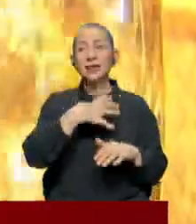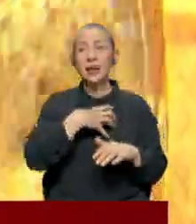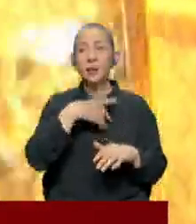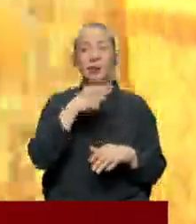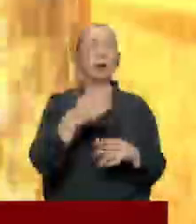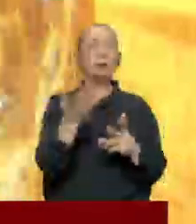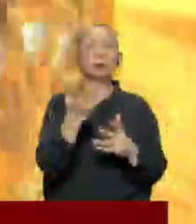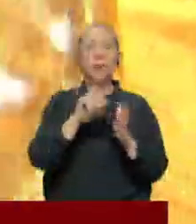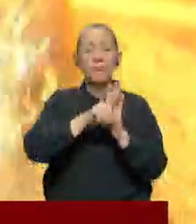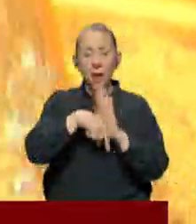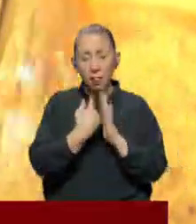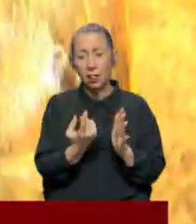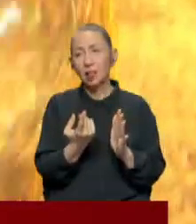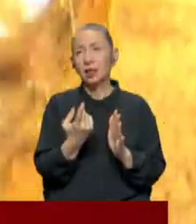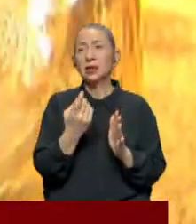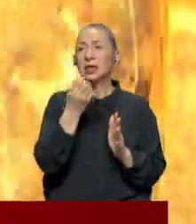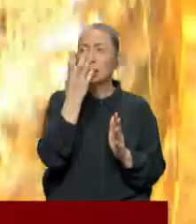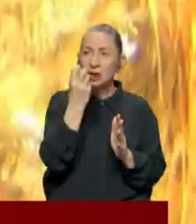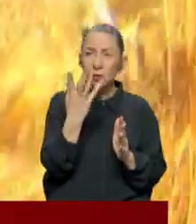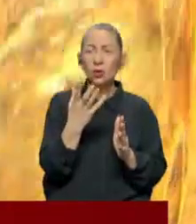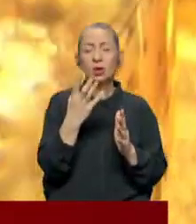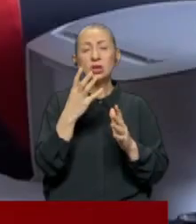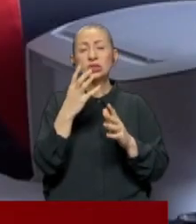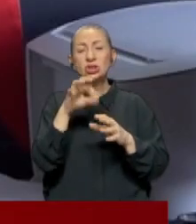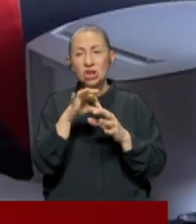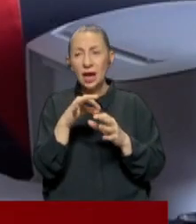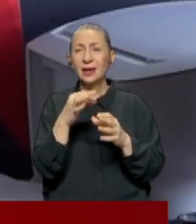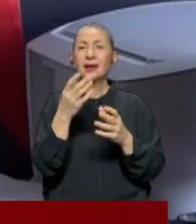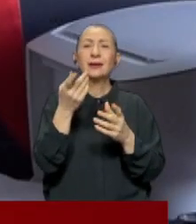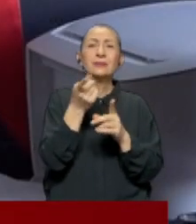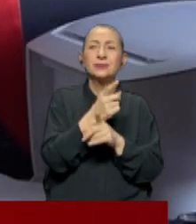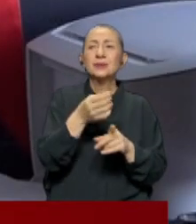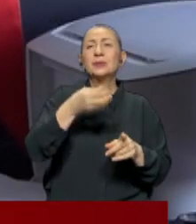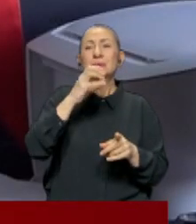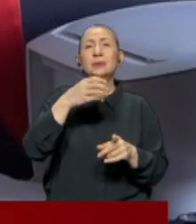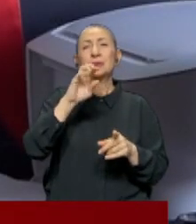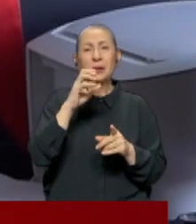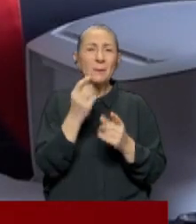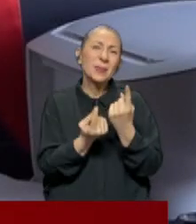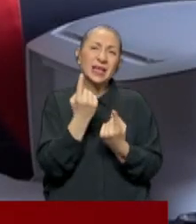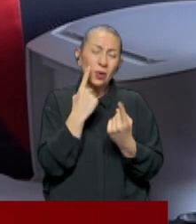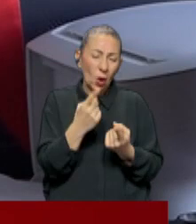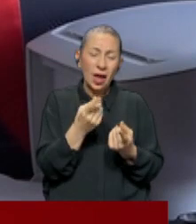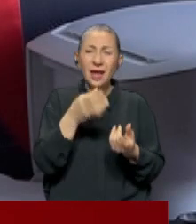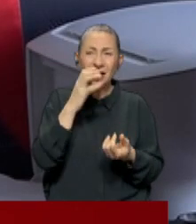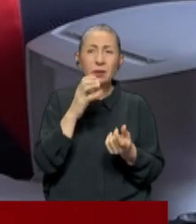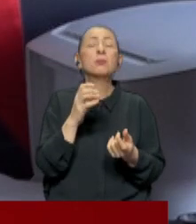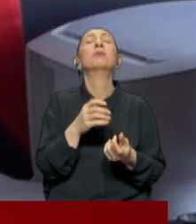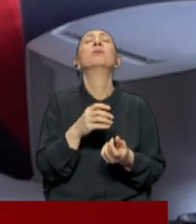buna işte bal, işte ıhlamur, ada çayı gibi bir takım bitkisel kürler